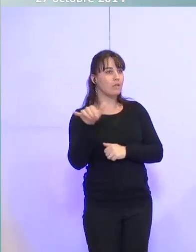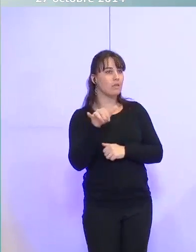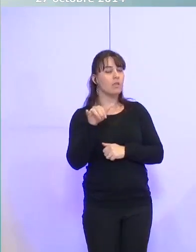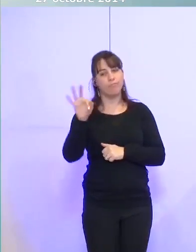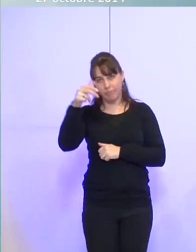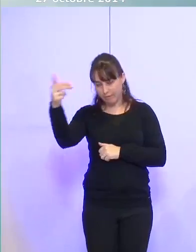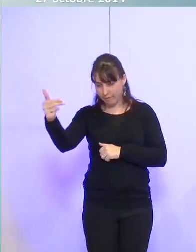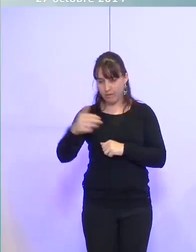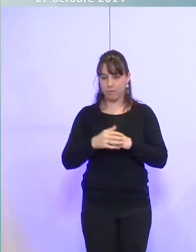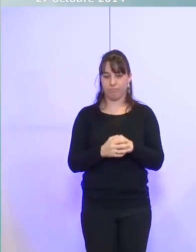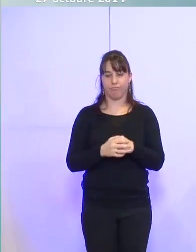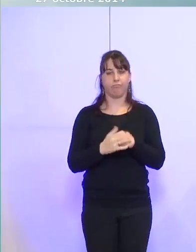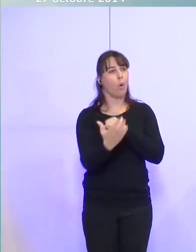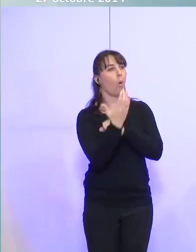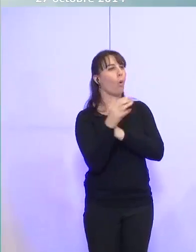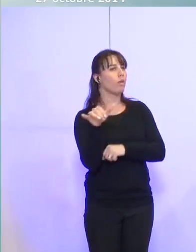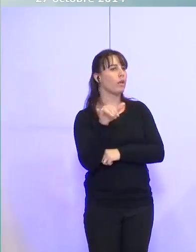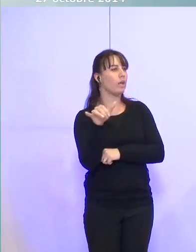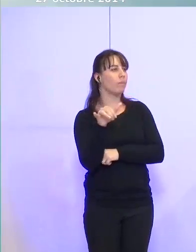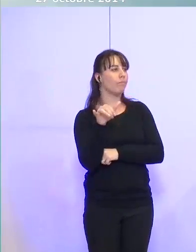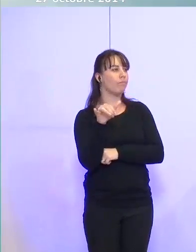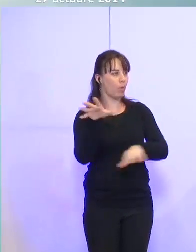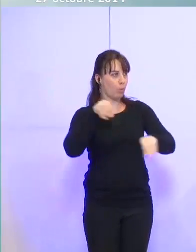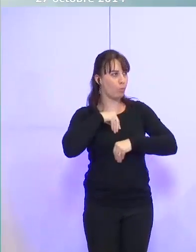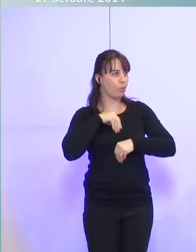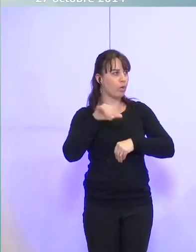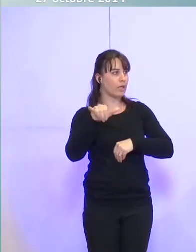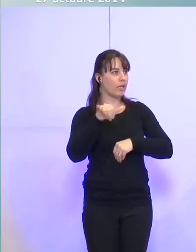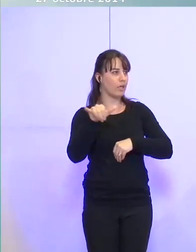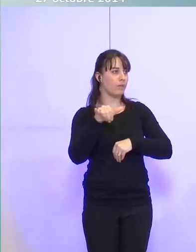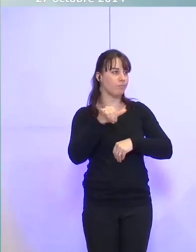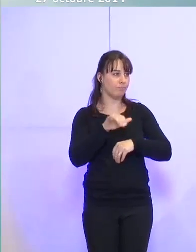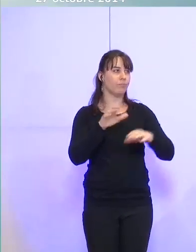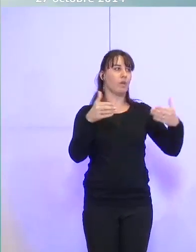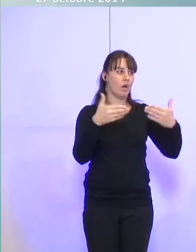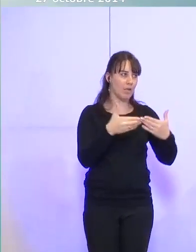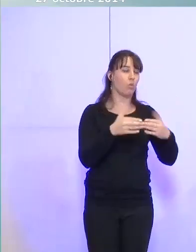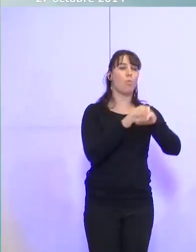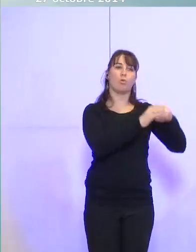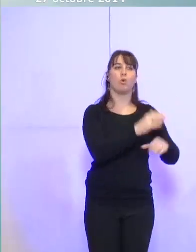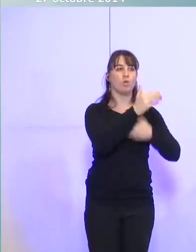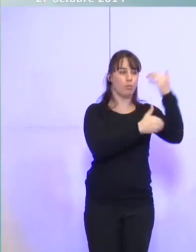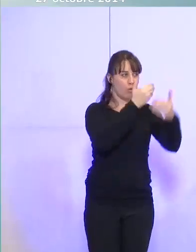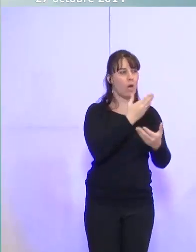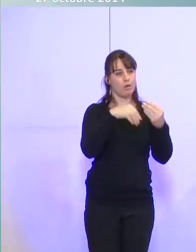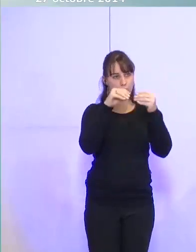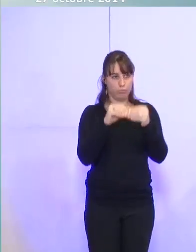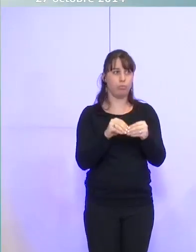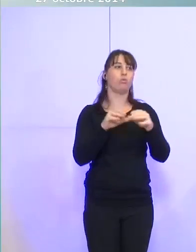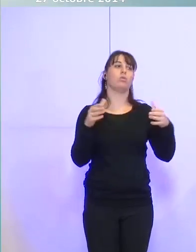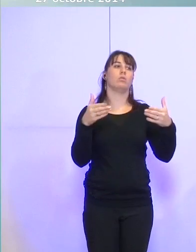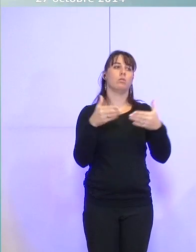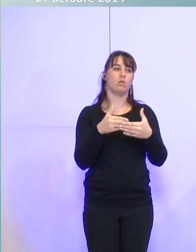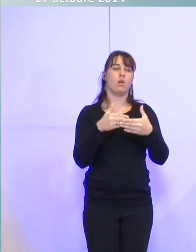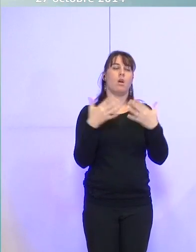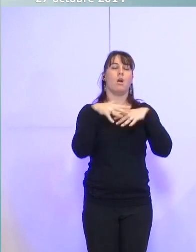Le Front National. Qui vote contre? Qui vote pour? Le Rassemblement de gauche et de progrès, le Rassemblement citoyen de la gauche et des